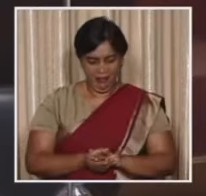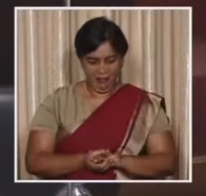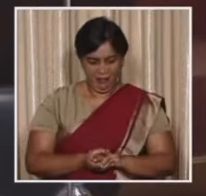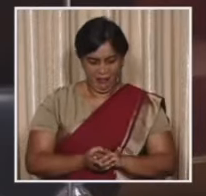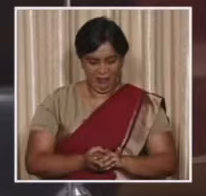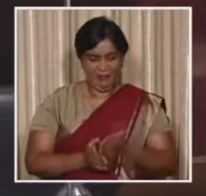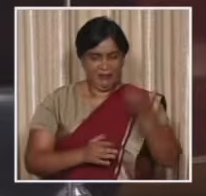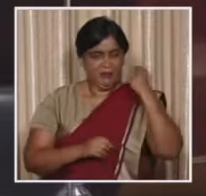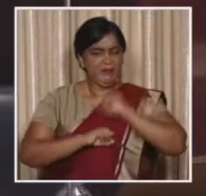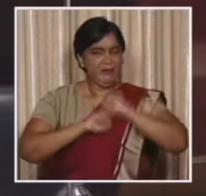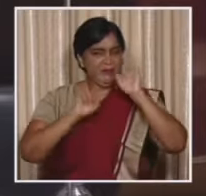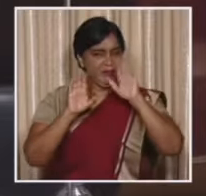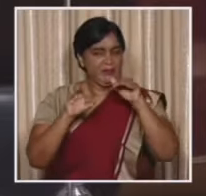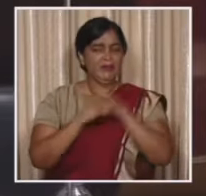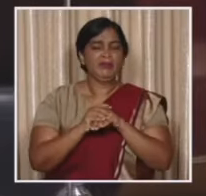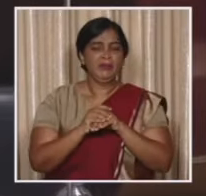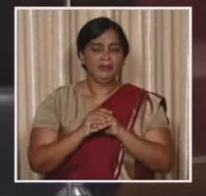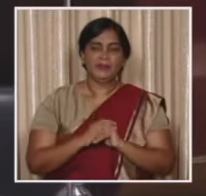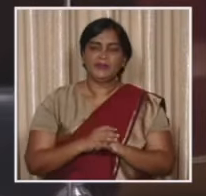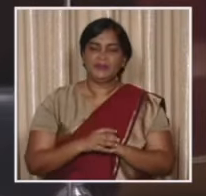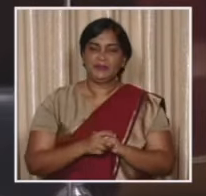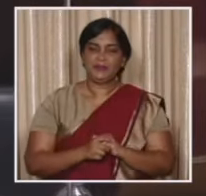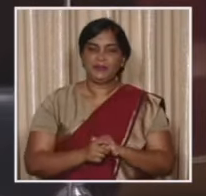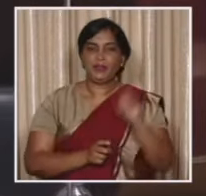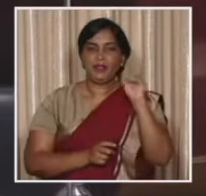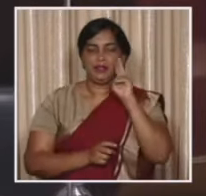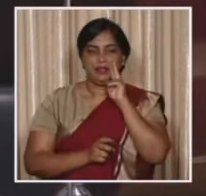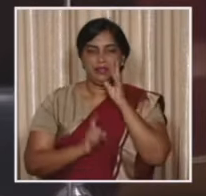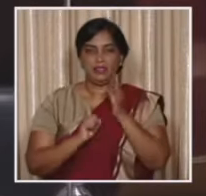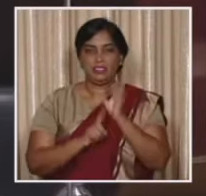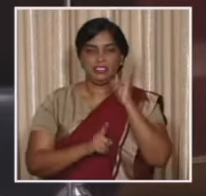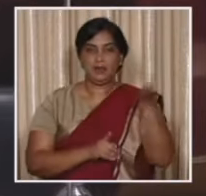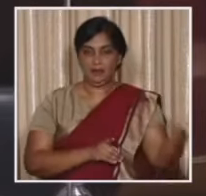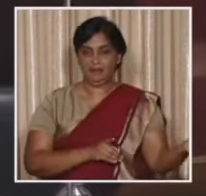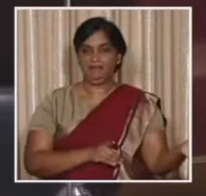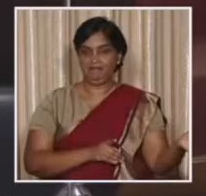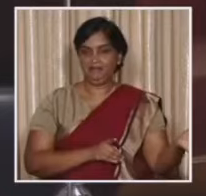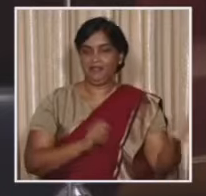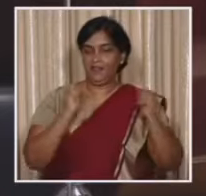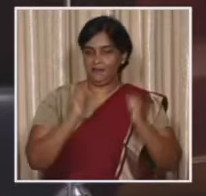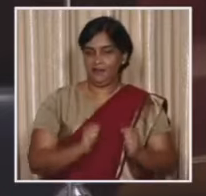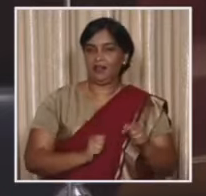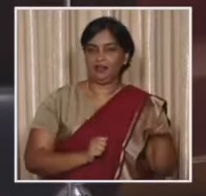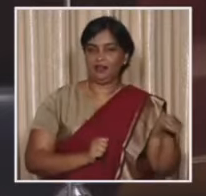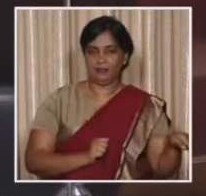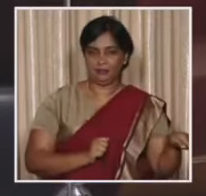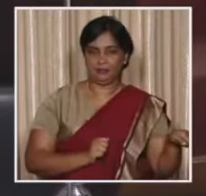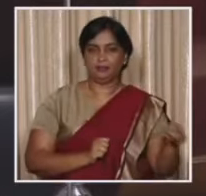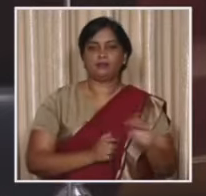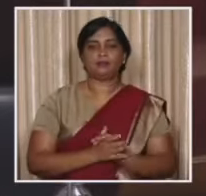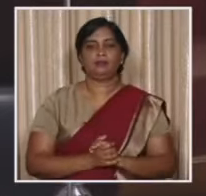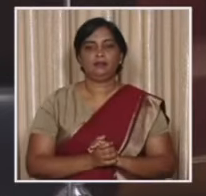එදා අරගලේ ආපු වෙලාවේ රළි වික්‍රමසිංහ මැතිතුමා මේ පැත්තේ වාඩි වෙලා හිටියේ.